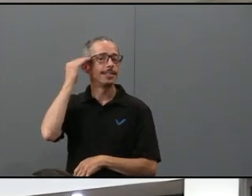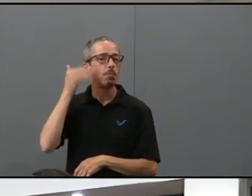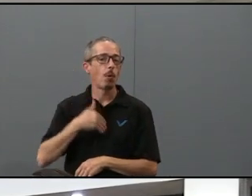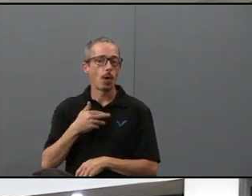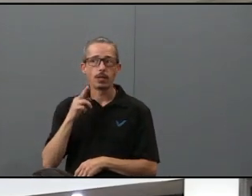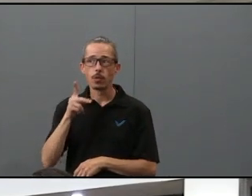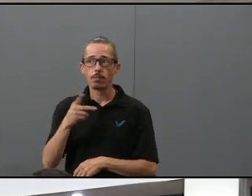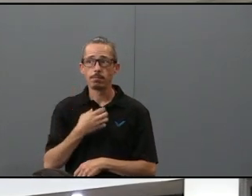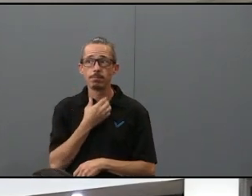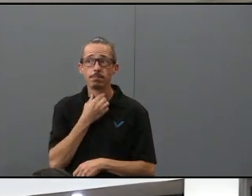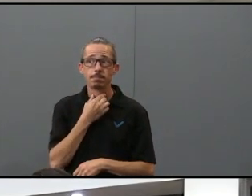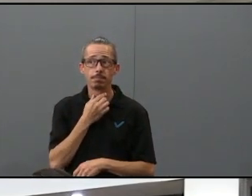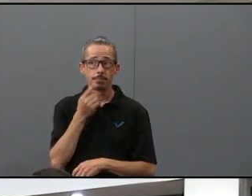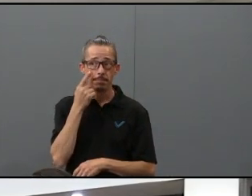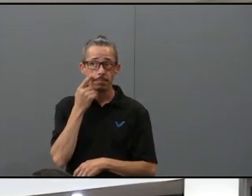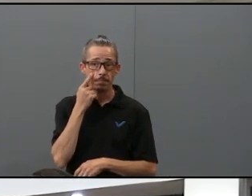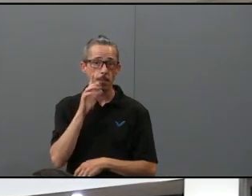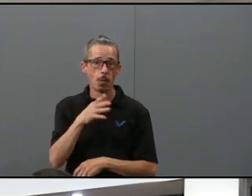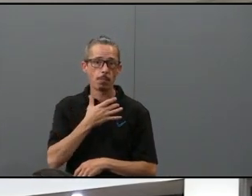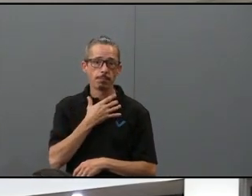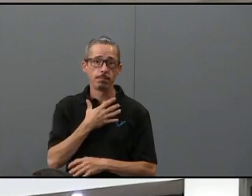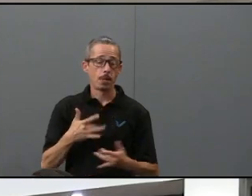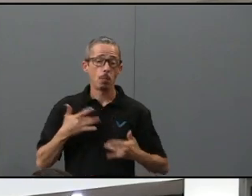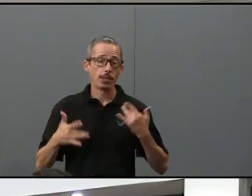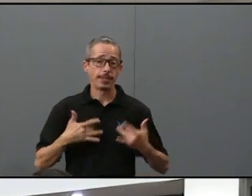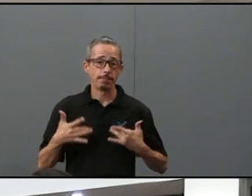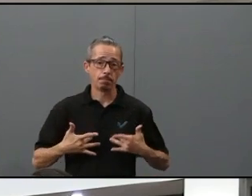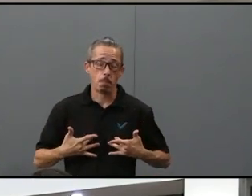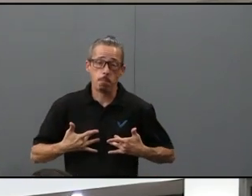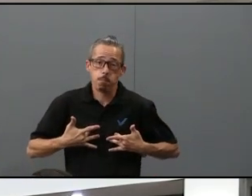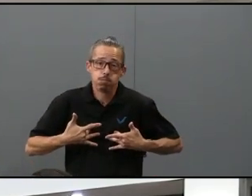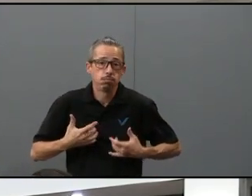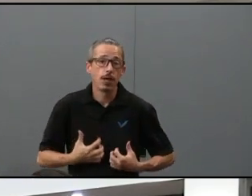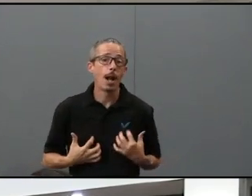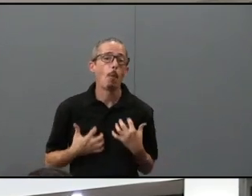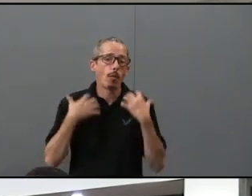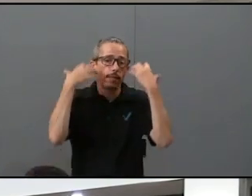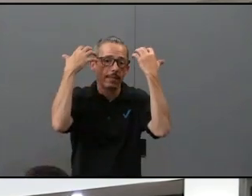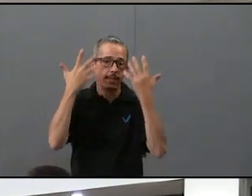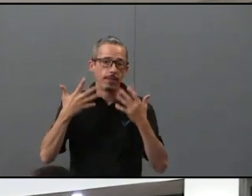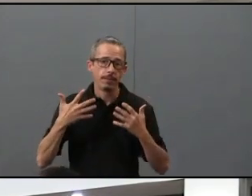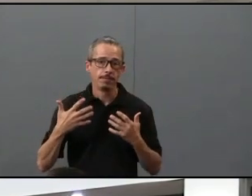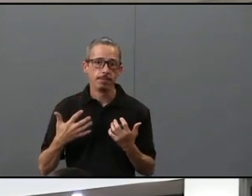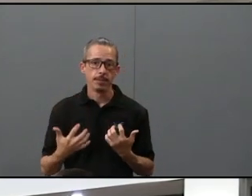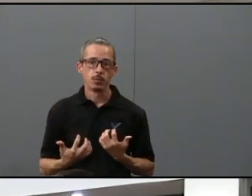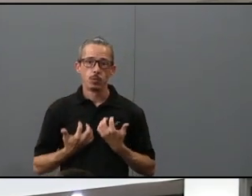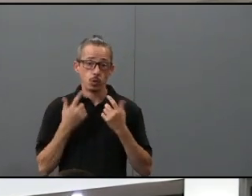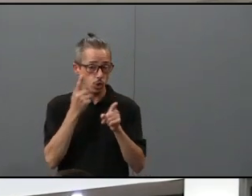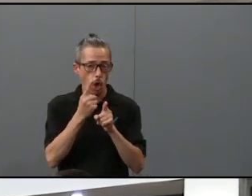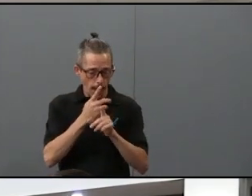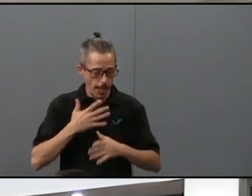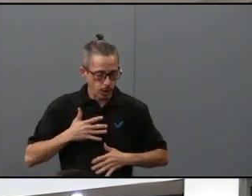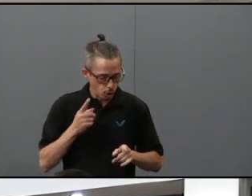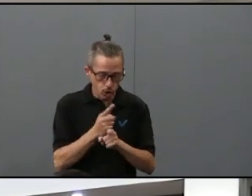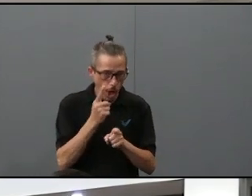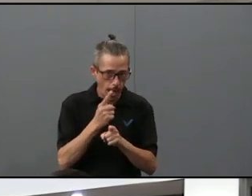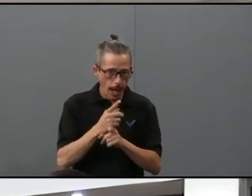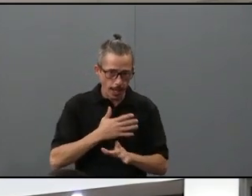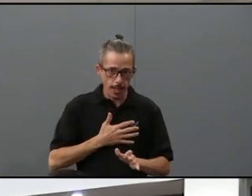donc je pensais pas être si émotive par-ce que je suis correct